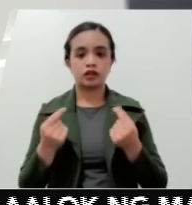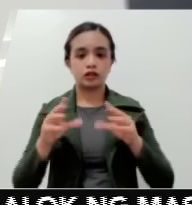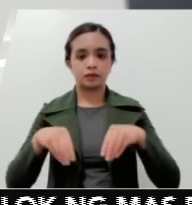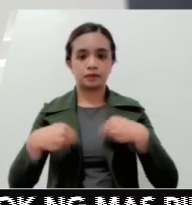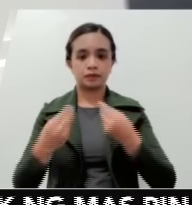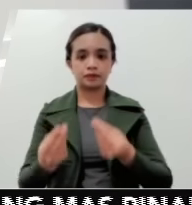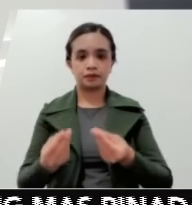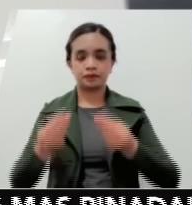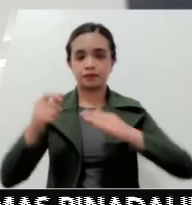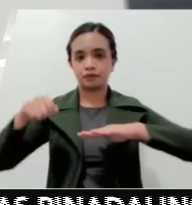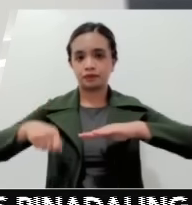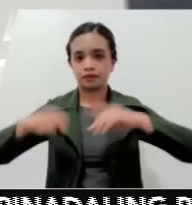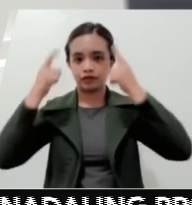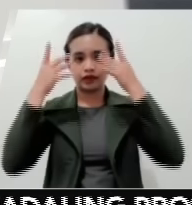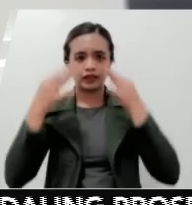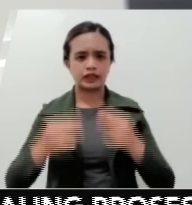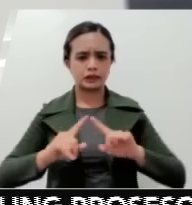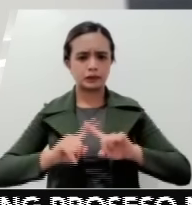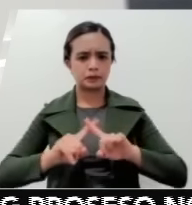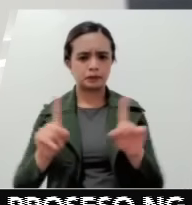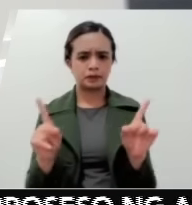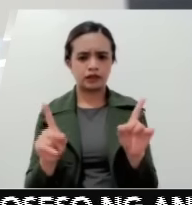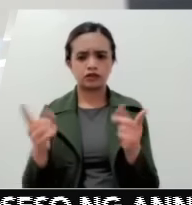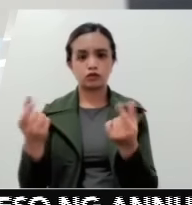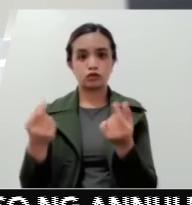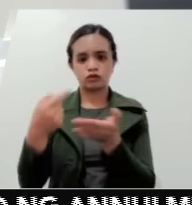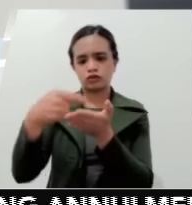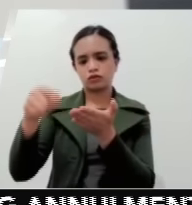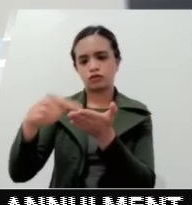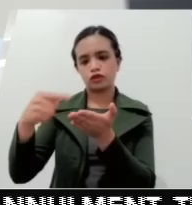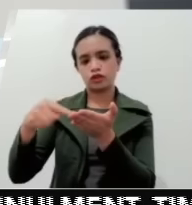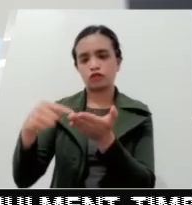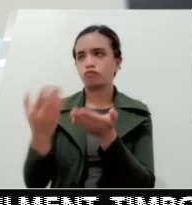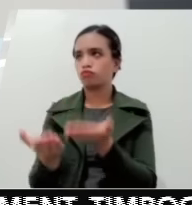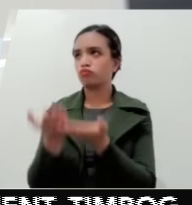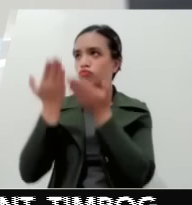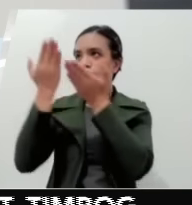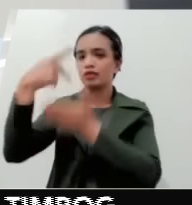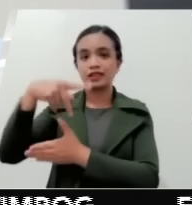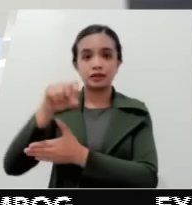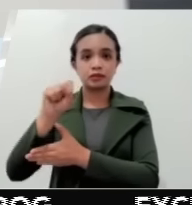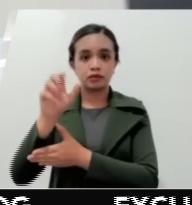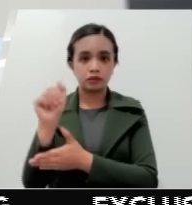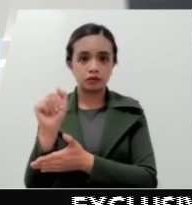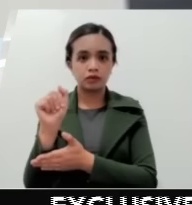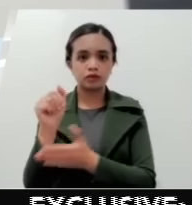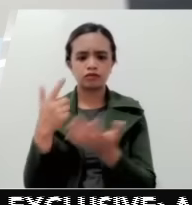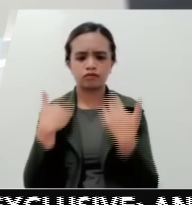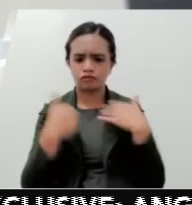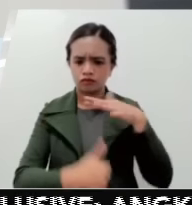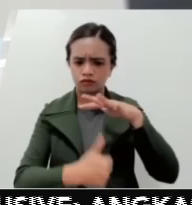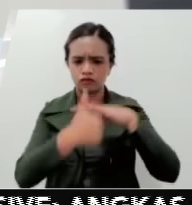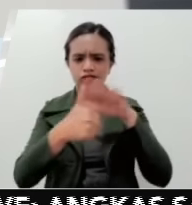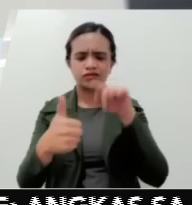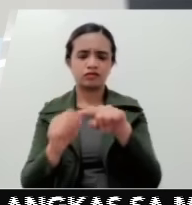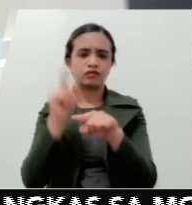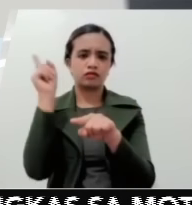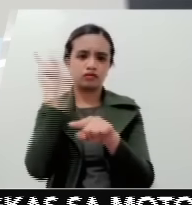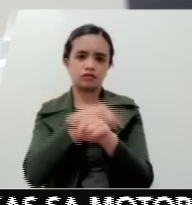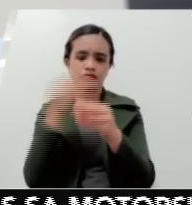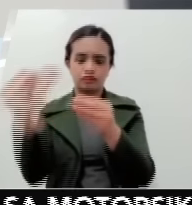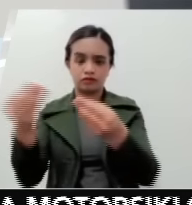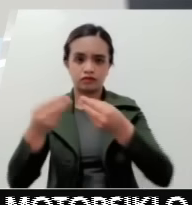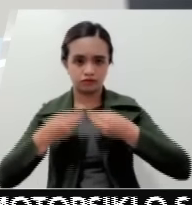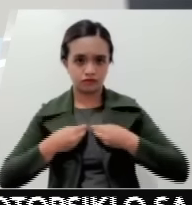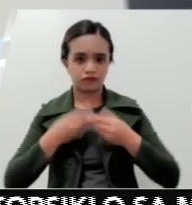Kaso noong i-verify nila ito sa PSA, lumalabas na fake yung mga binigay nitong dokumento sa kanila